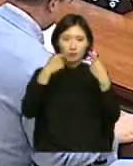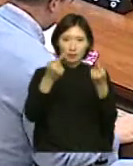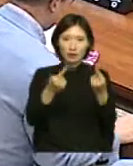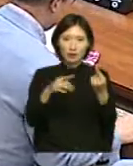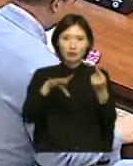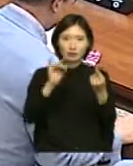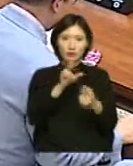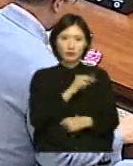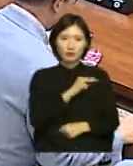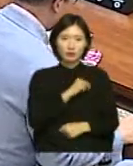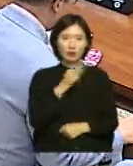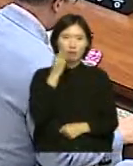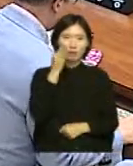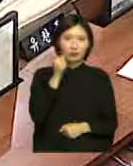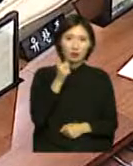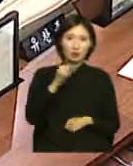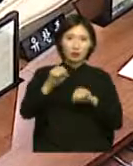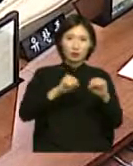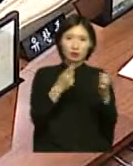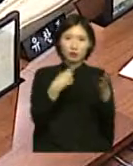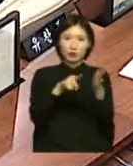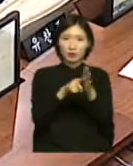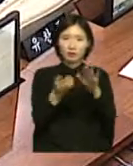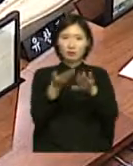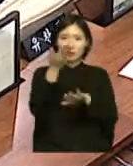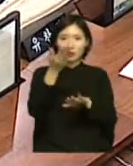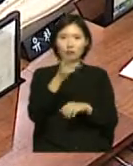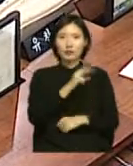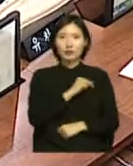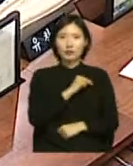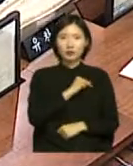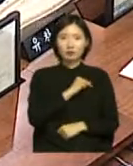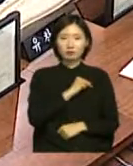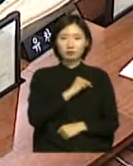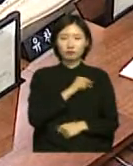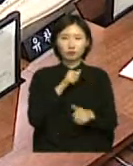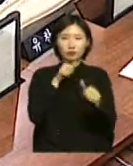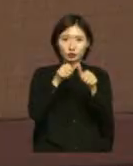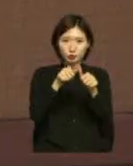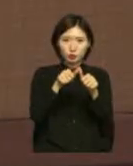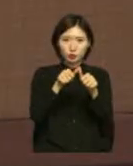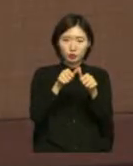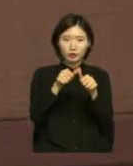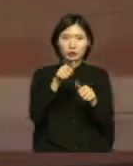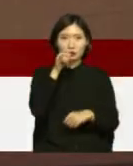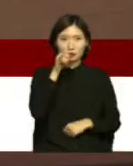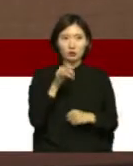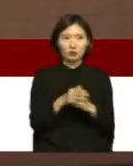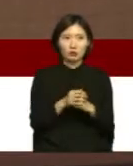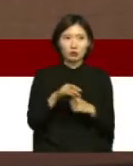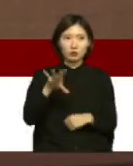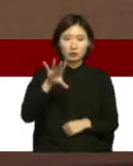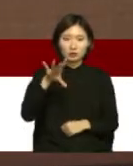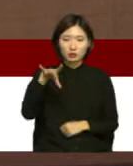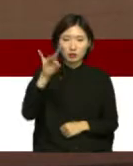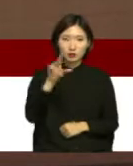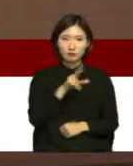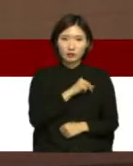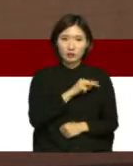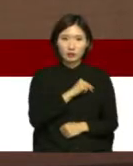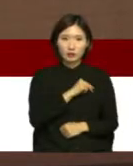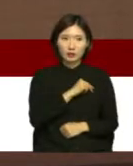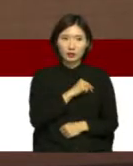의원들의 원활한 의정활동을 위한 선배 의원으로서의 당부도 잊지 않았습니다. 초선 의원님들이 여느 때보다도